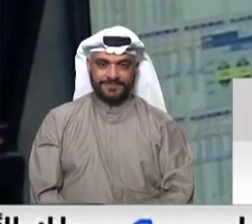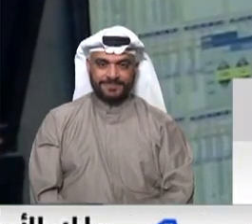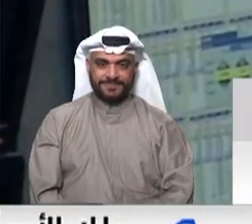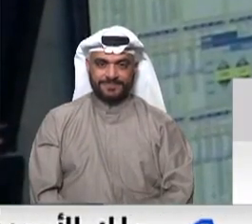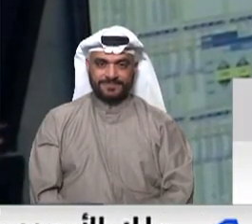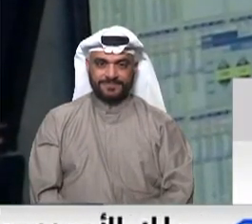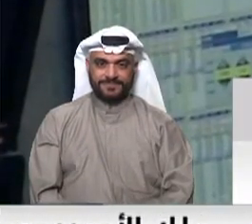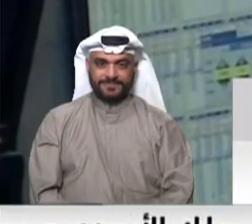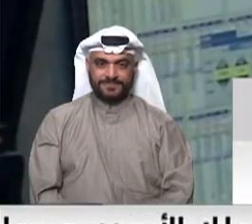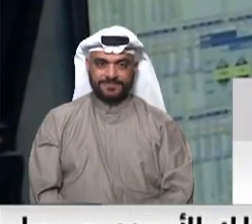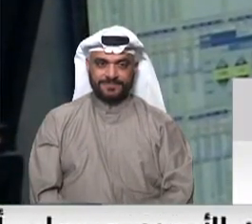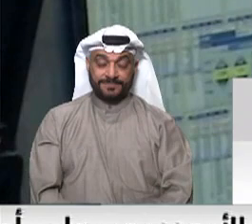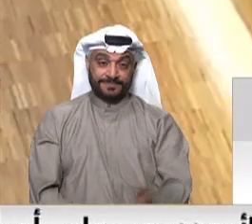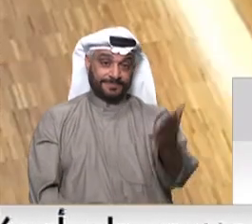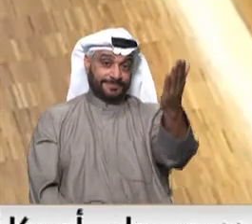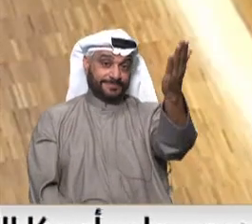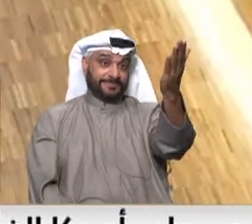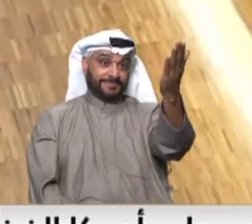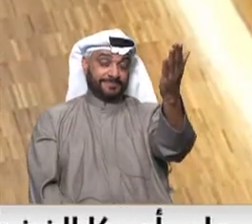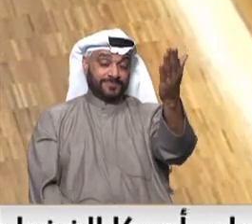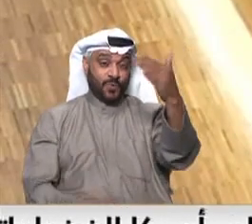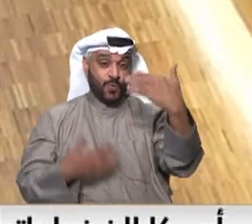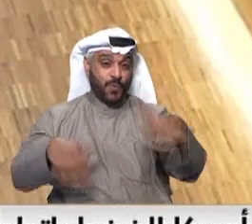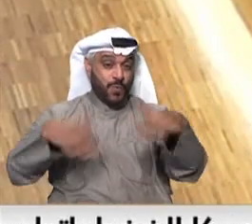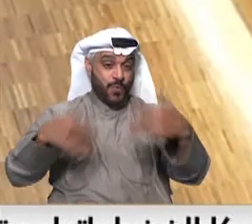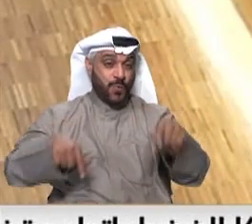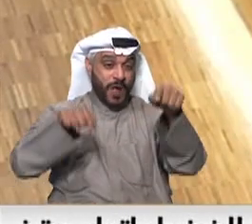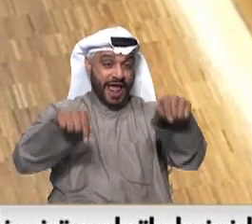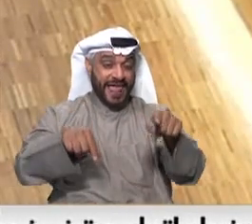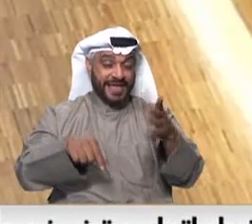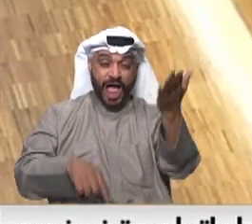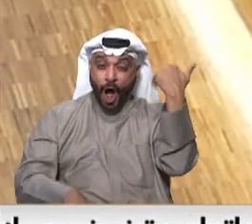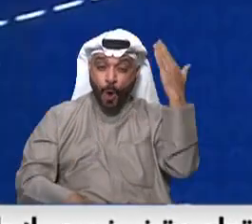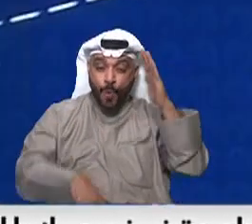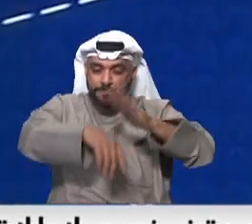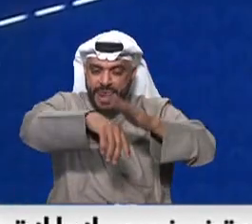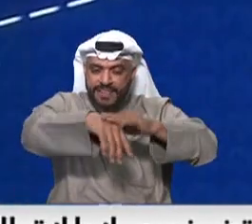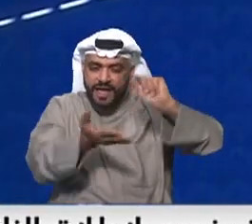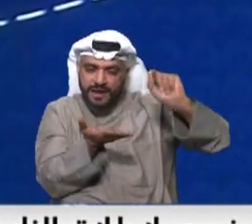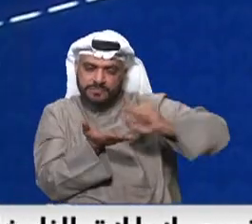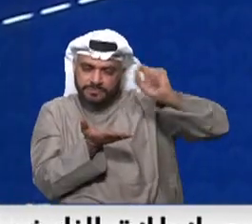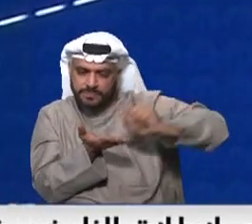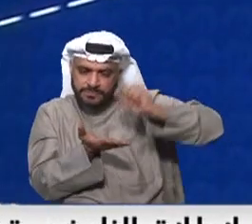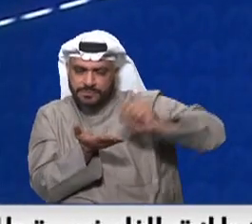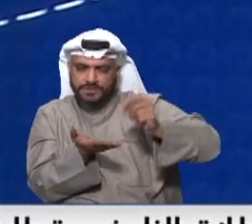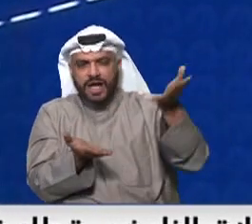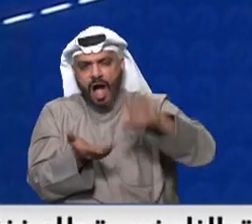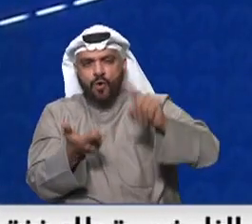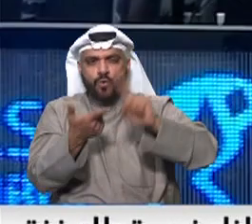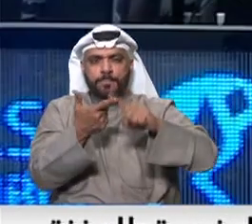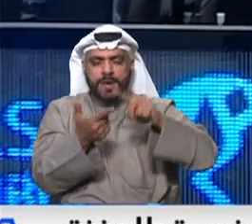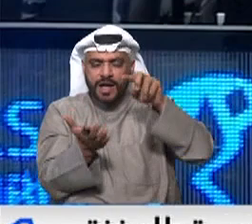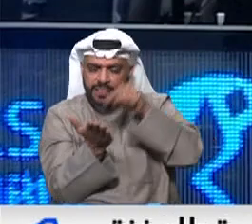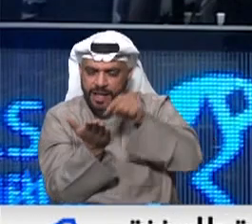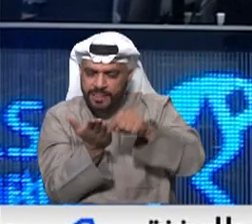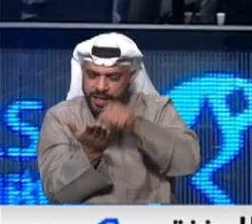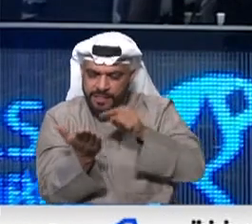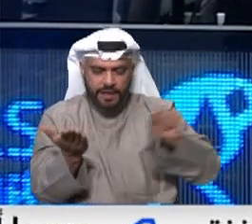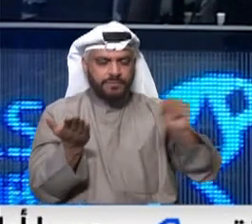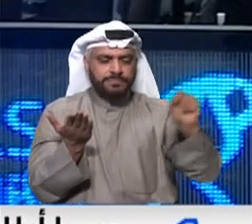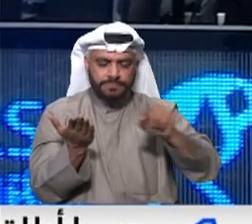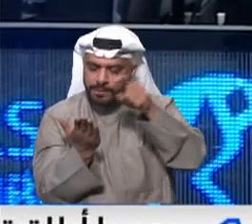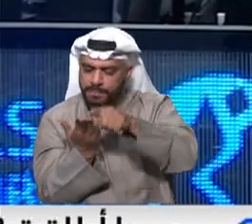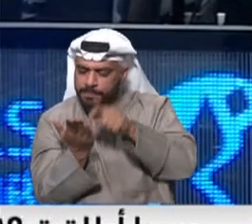الاسعار التطور في مجال المال والاعمال امتد لاسواق المال التي تعت تبر عصب الحياه الاقتصاديه في